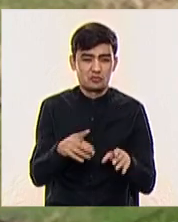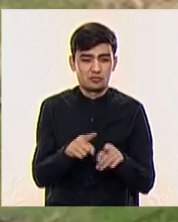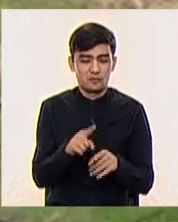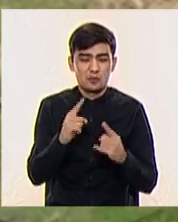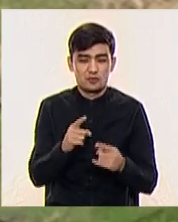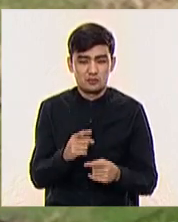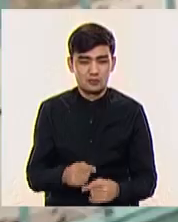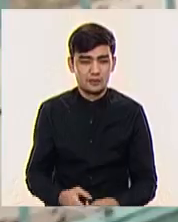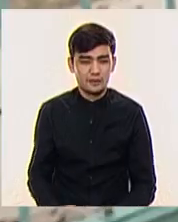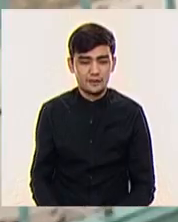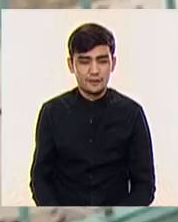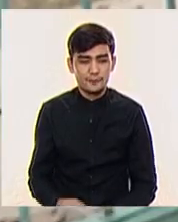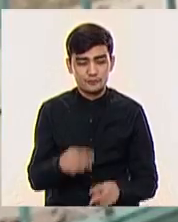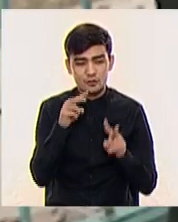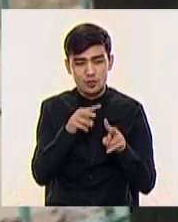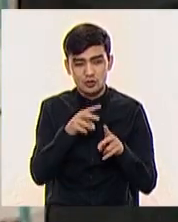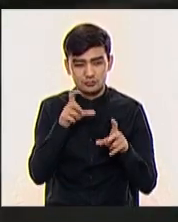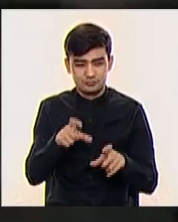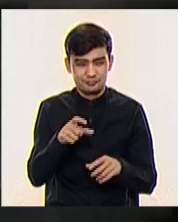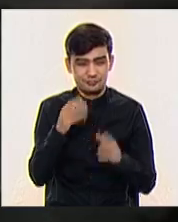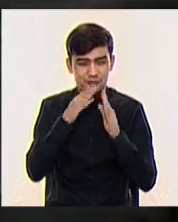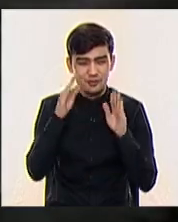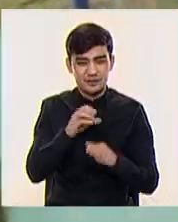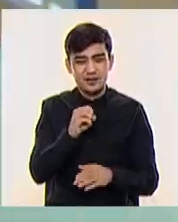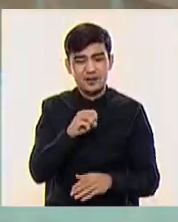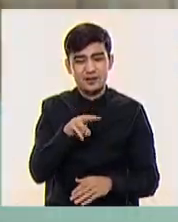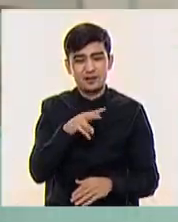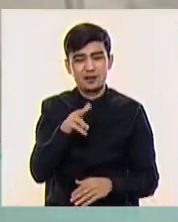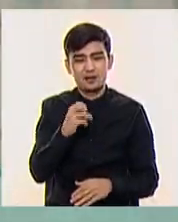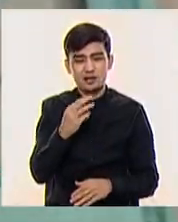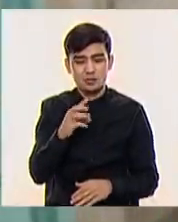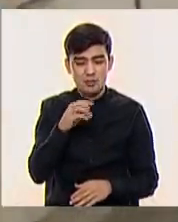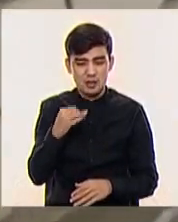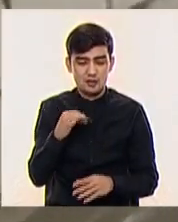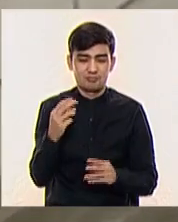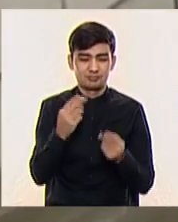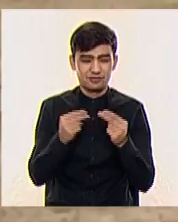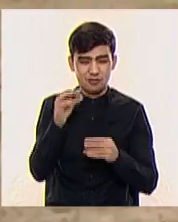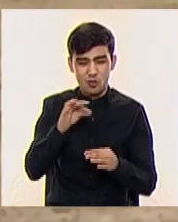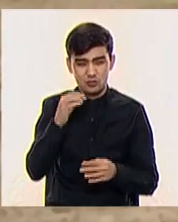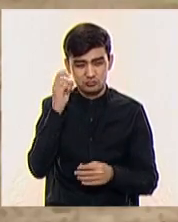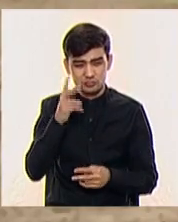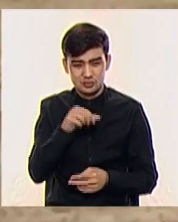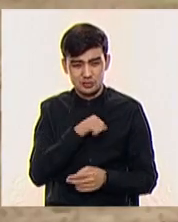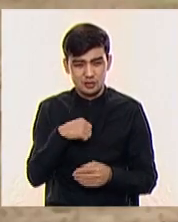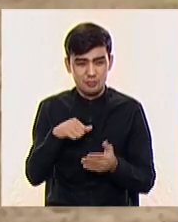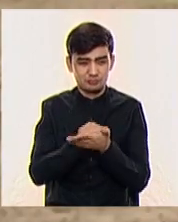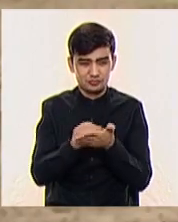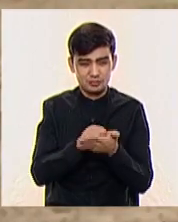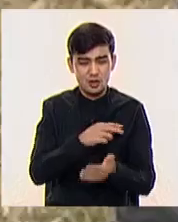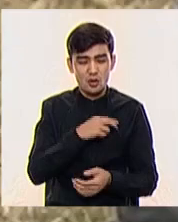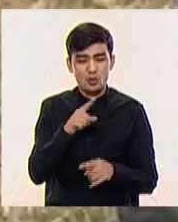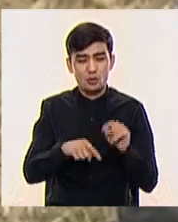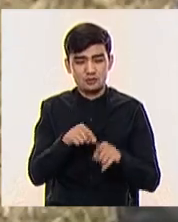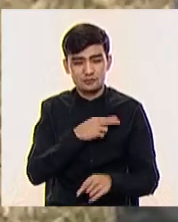понимаете, просто не надо. Смотритель кладбища Юлдашбай Расулметов уверяет, что портреты с надгробий стерли сами родственники